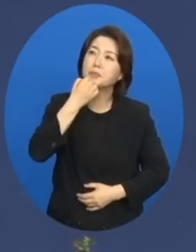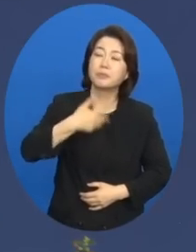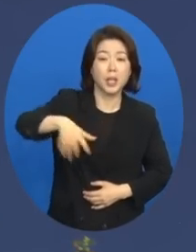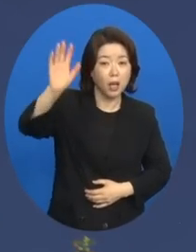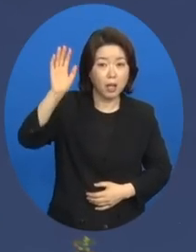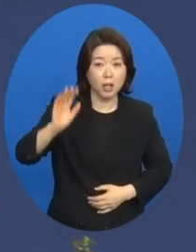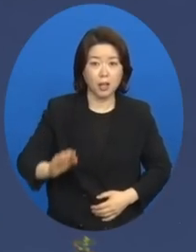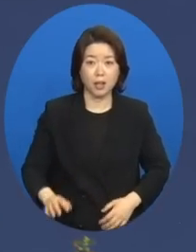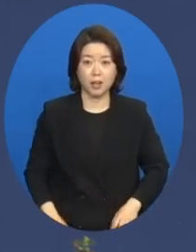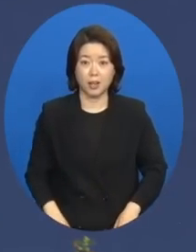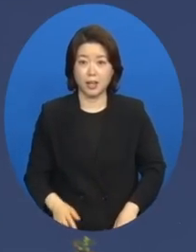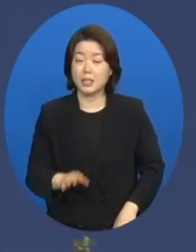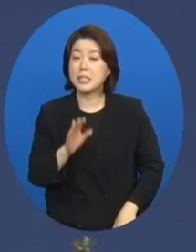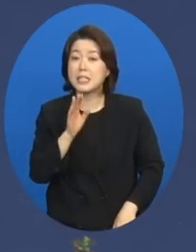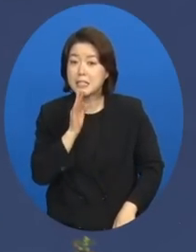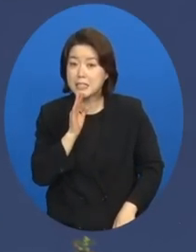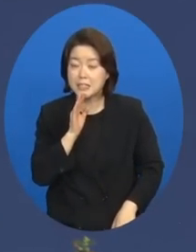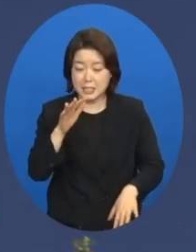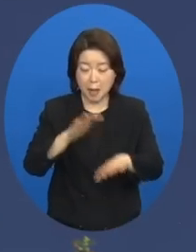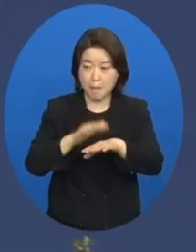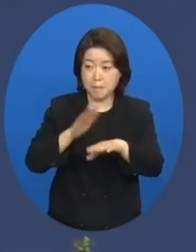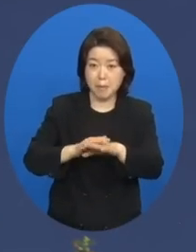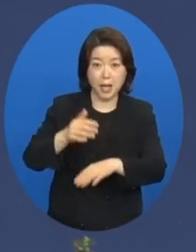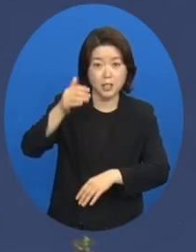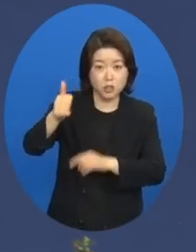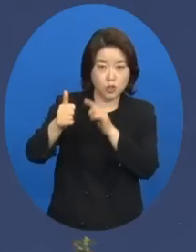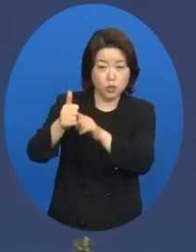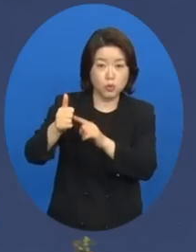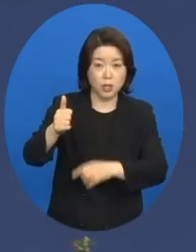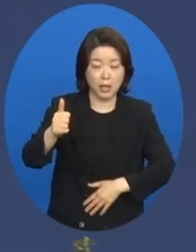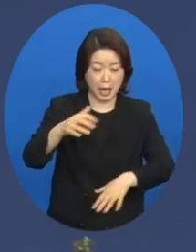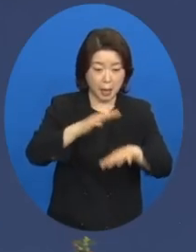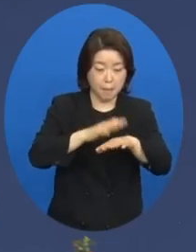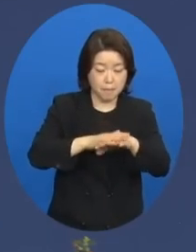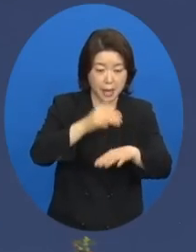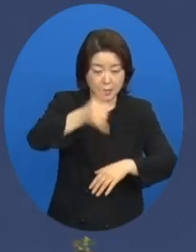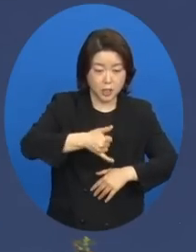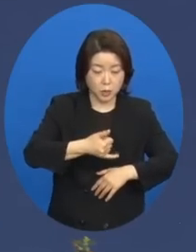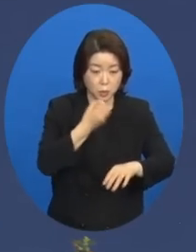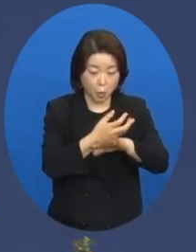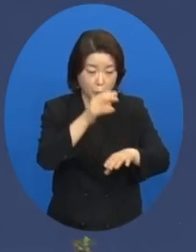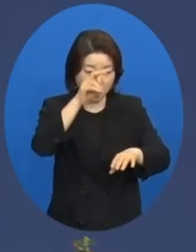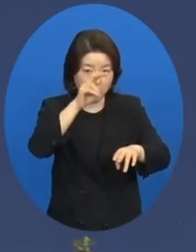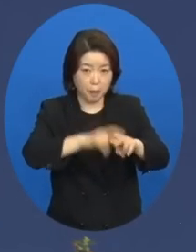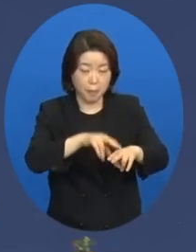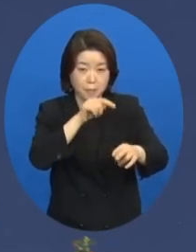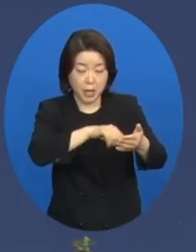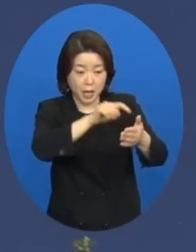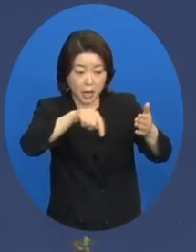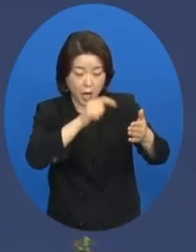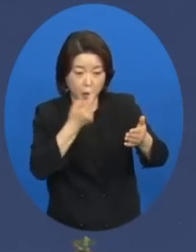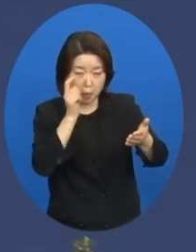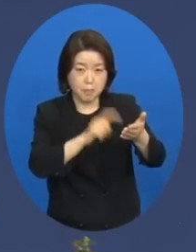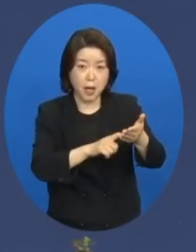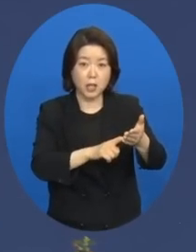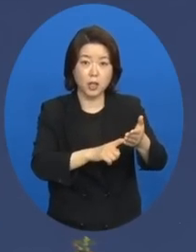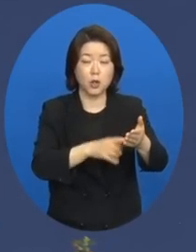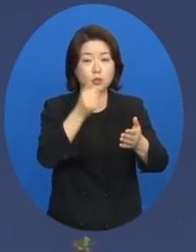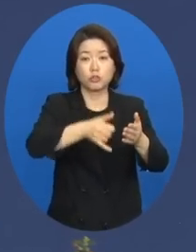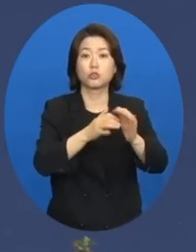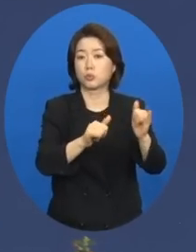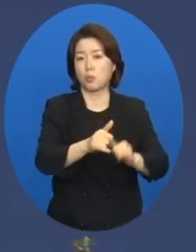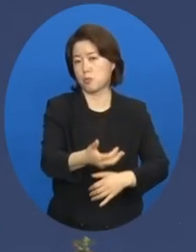거예요. 근데 진짜 밭주인은 밭에 감추인 보화를 발견한 그 사람이 실제 주인과